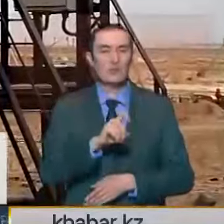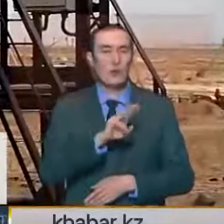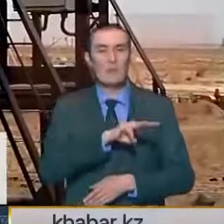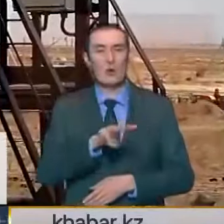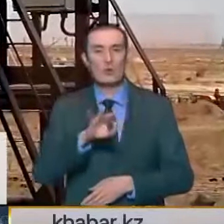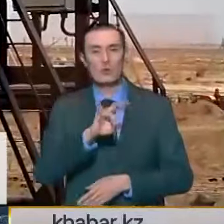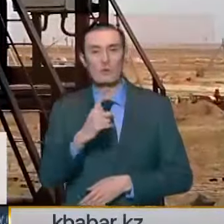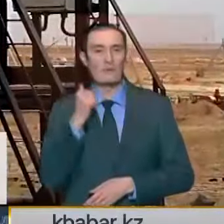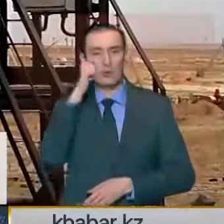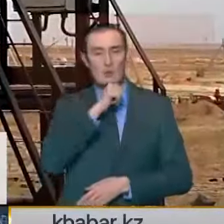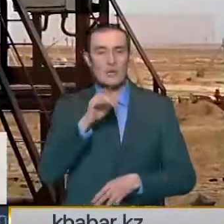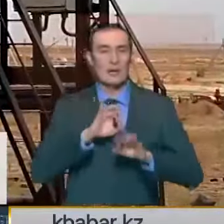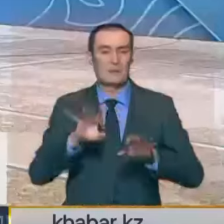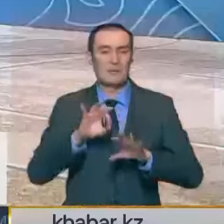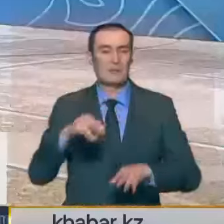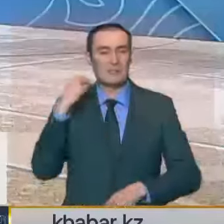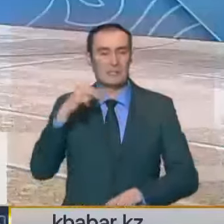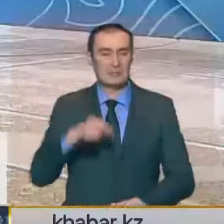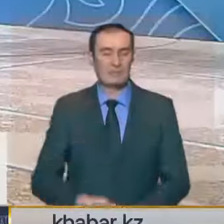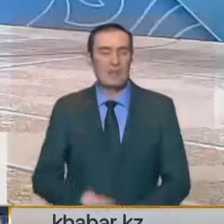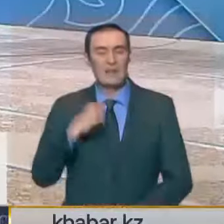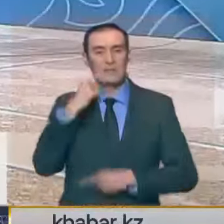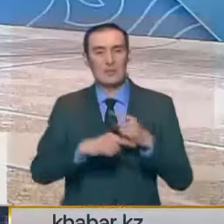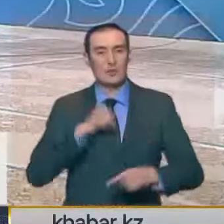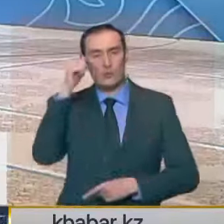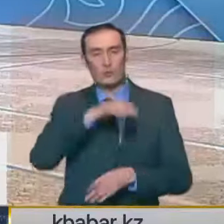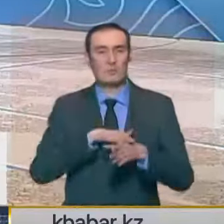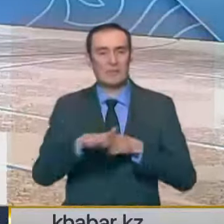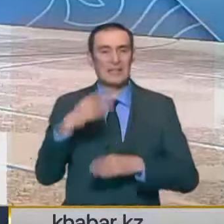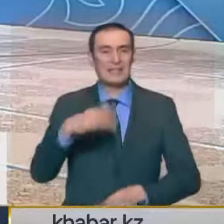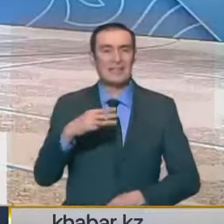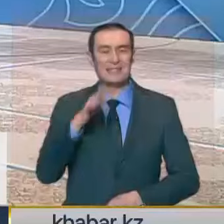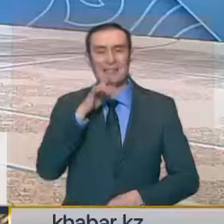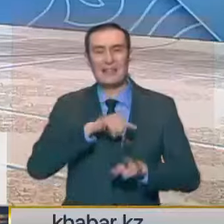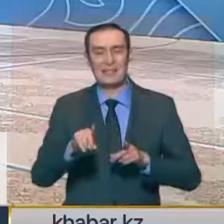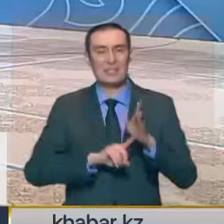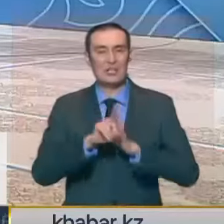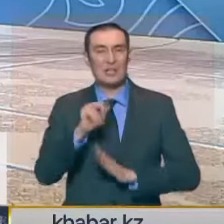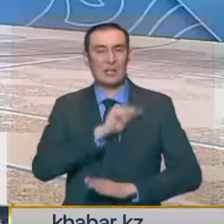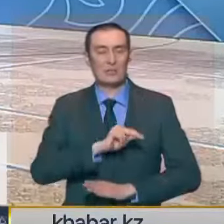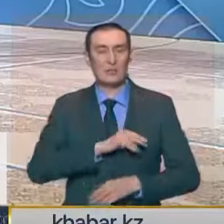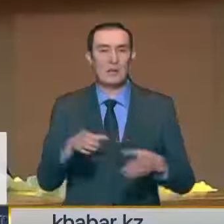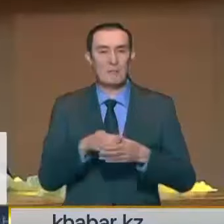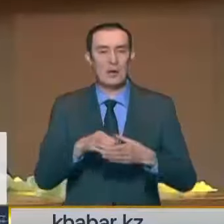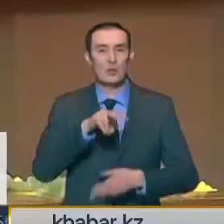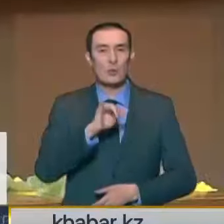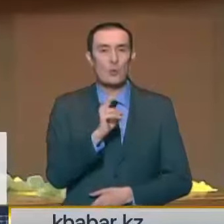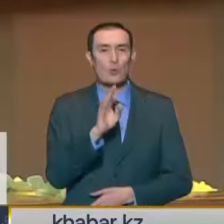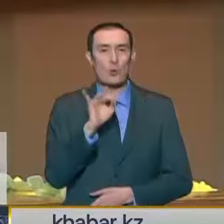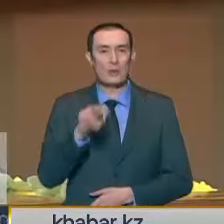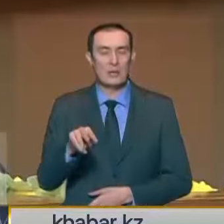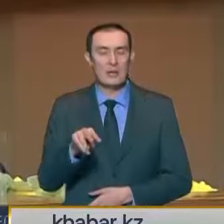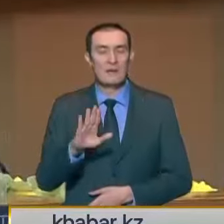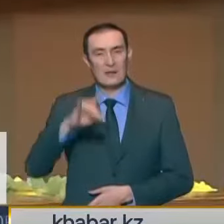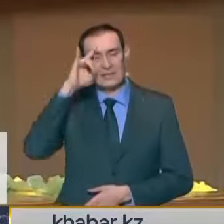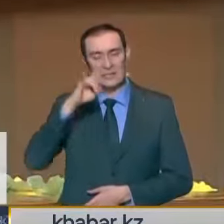тонн в год - подчеркнул глава в следующем году исполняется 30 лет с начала работы Лукойла в Казахстане Лукойл остаётся